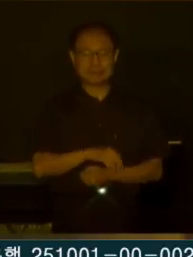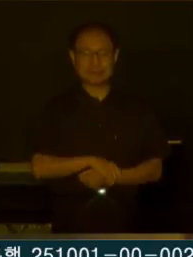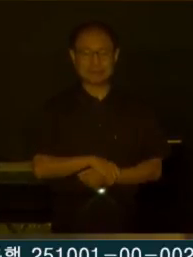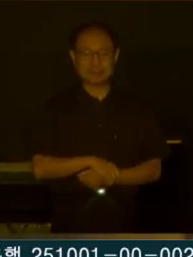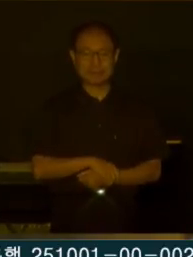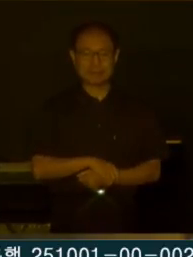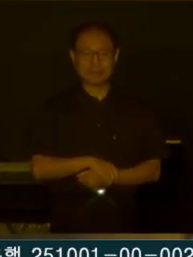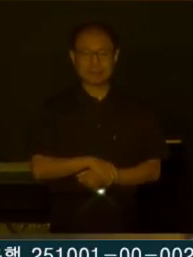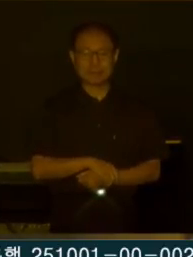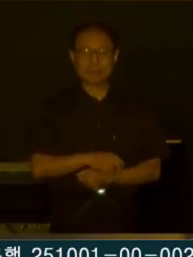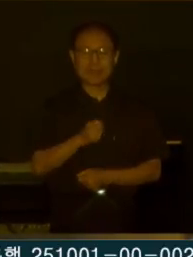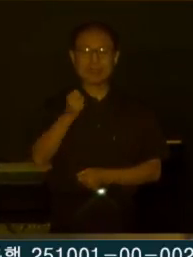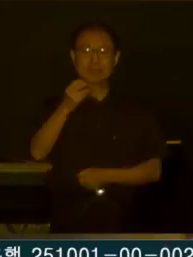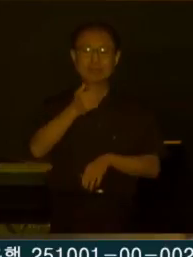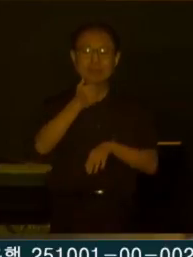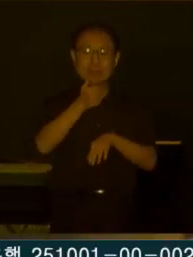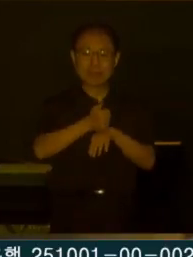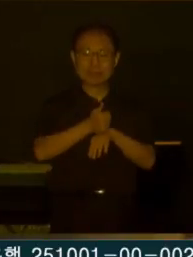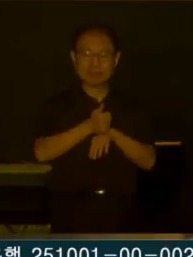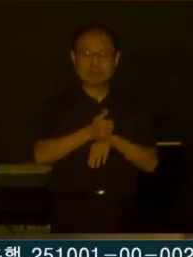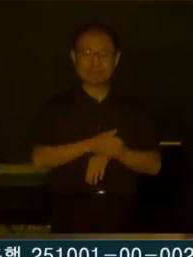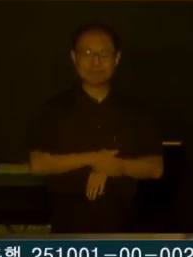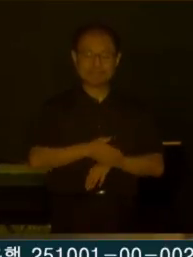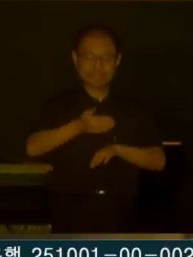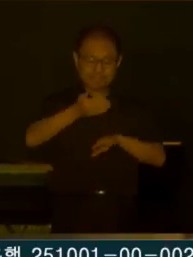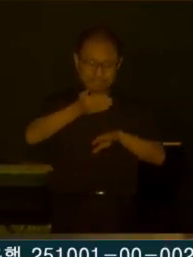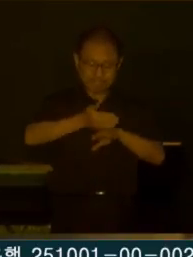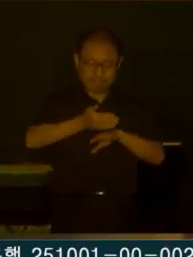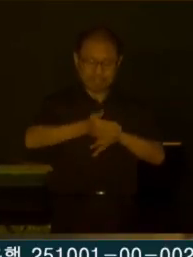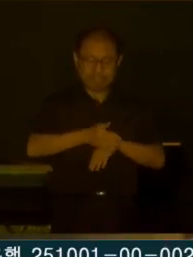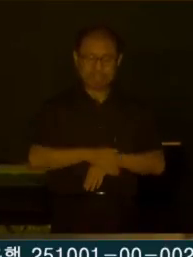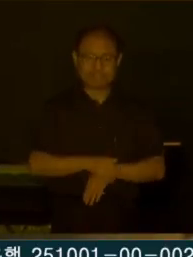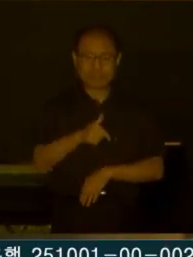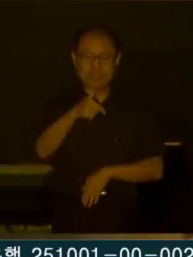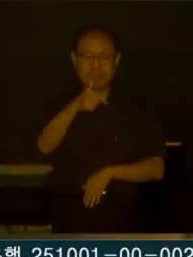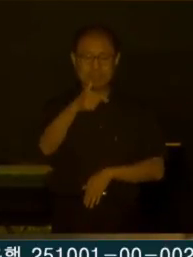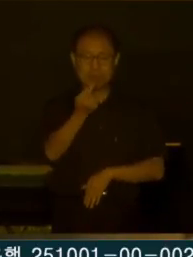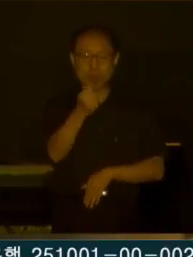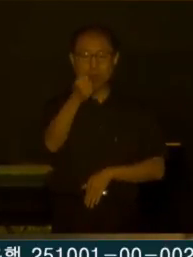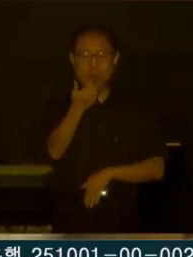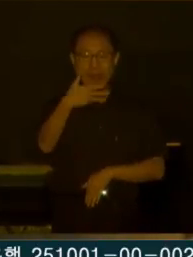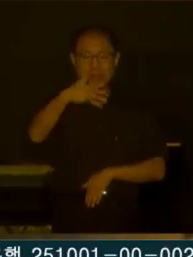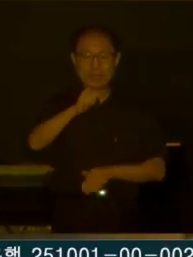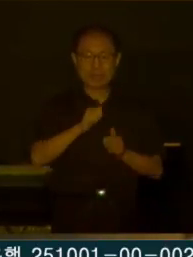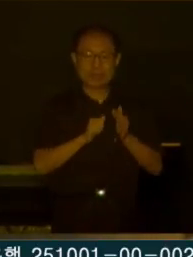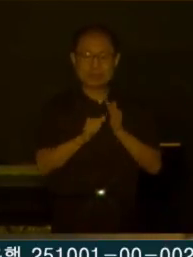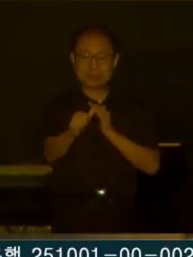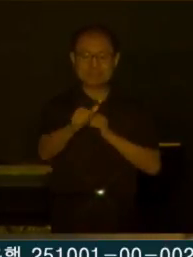그리고 마지막으로 고맙습니다, 노회찬 대표님.